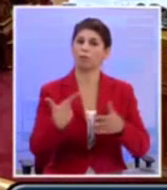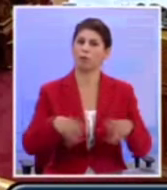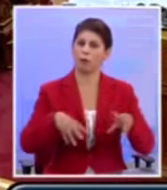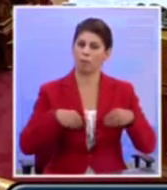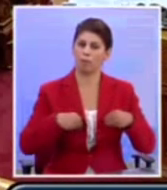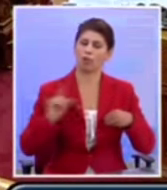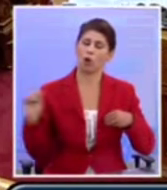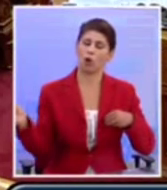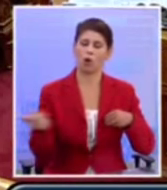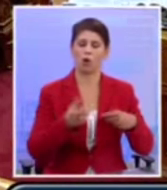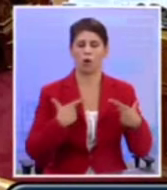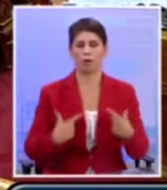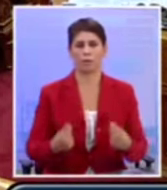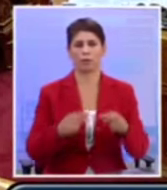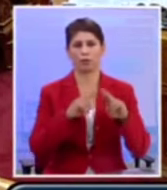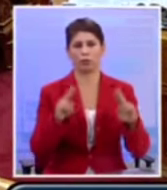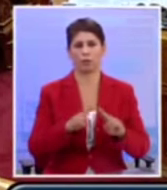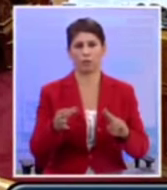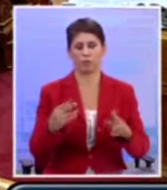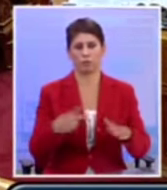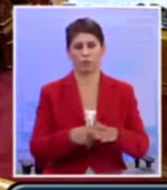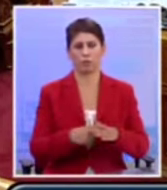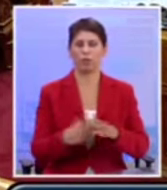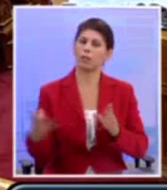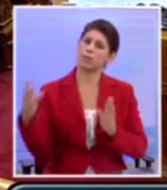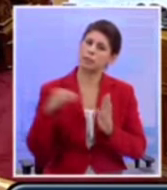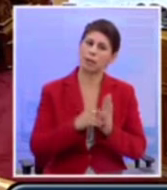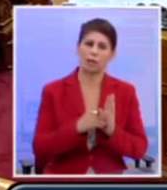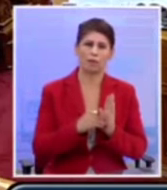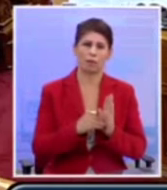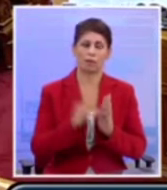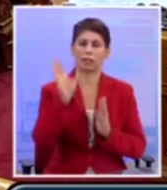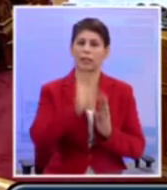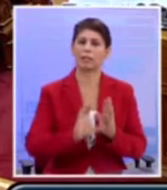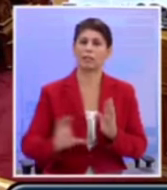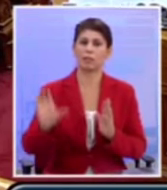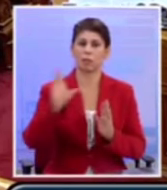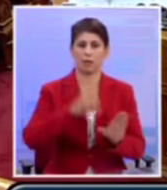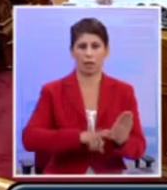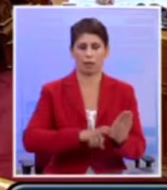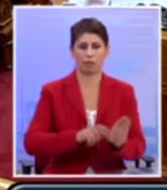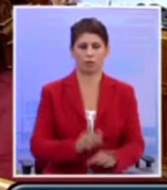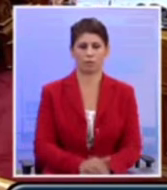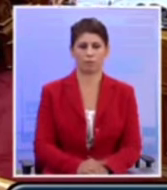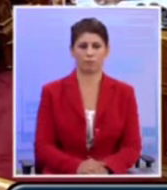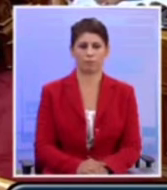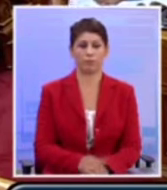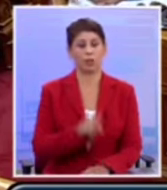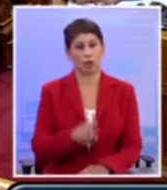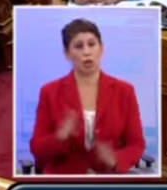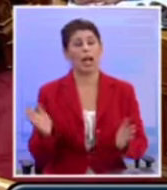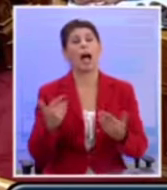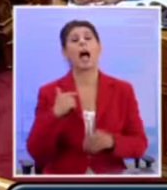αποδεχτεί όλα τα μέλη του Διεθνούς Νομισματικού Ταμείου, συμπεριλαμβανομένης και της Ευρωπαϊκής Ένωσης. Τώρα, εάν